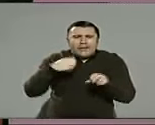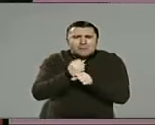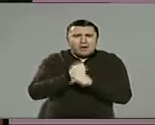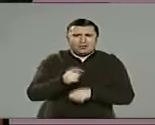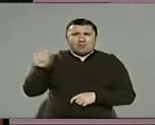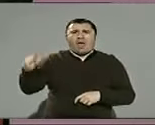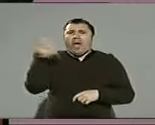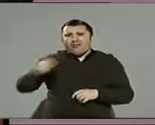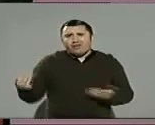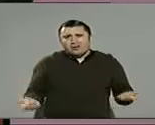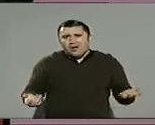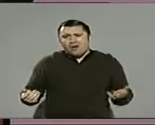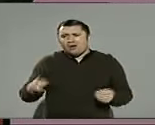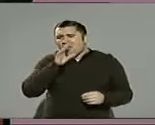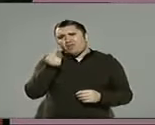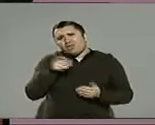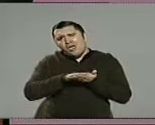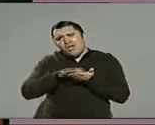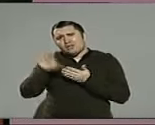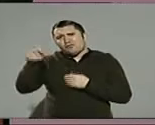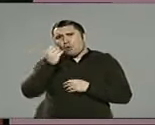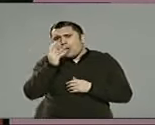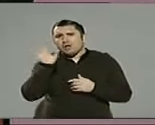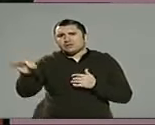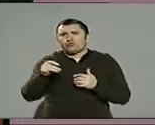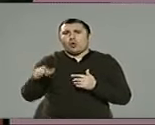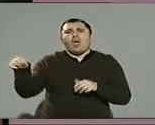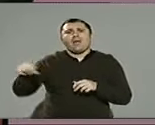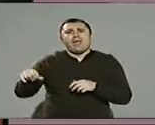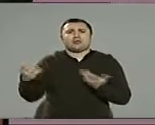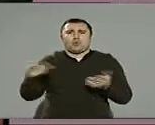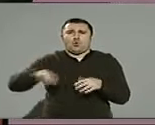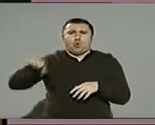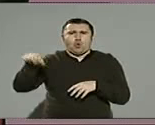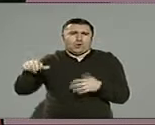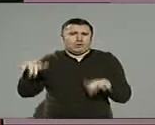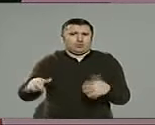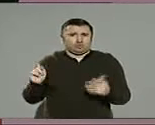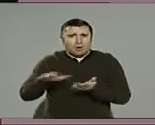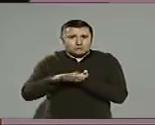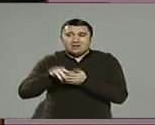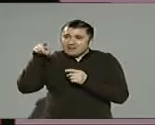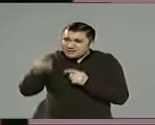viel Geld für Gas und Erdöl ausgeben müssen. Da ist das Projekt am besten aufgehoben.